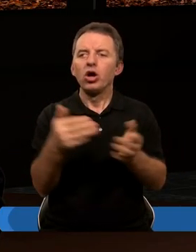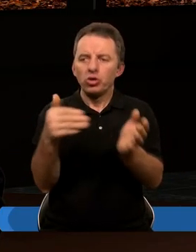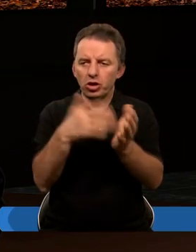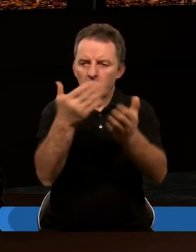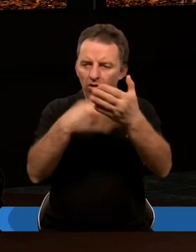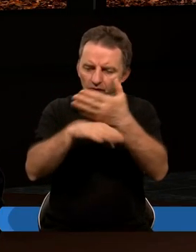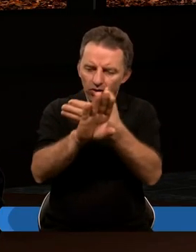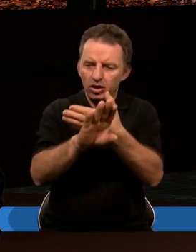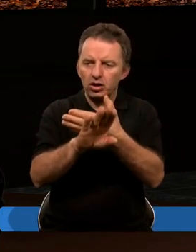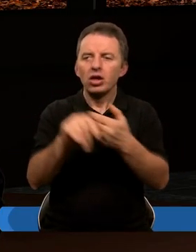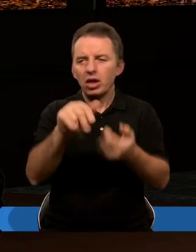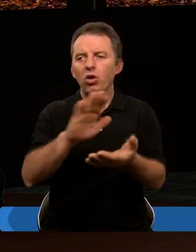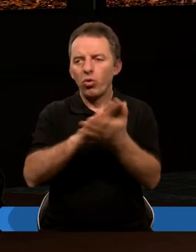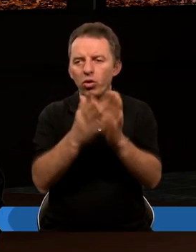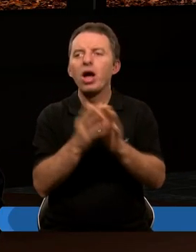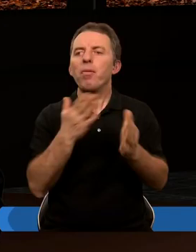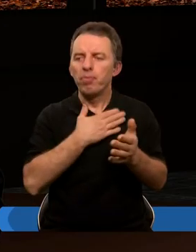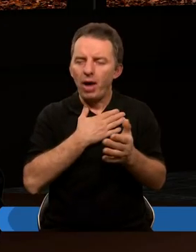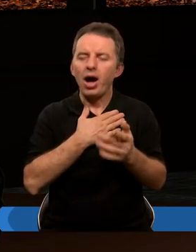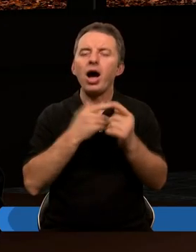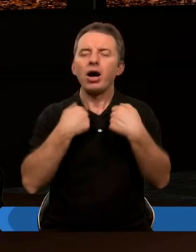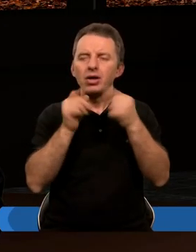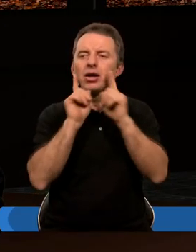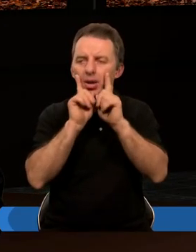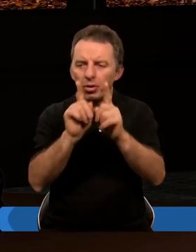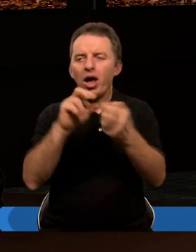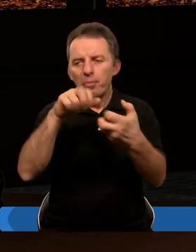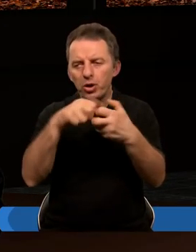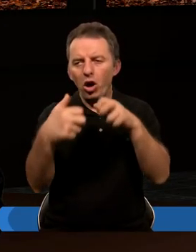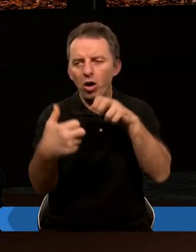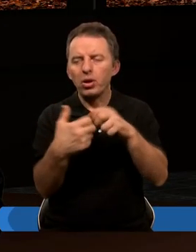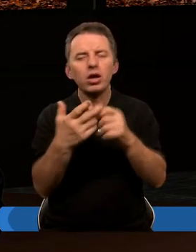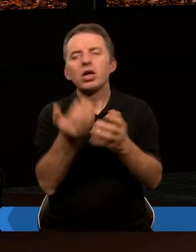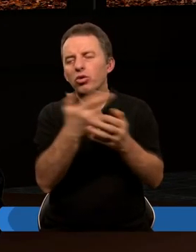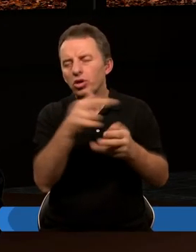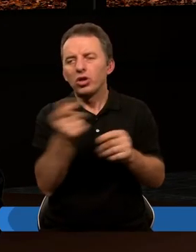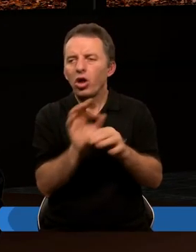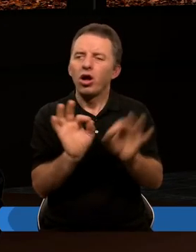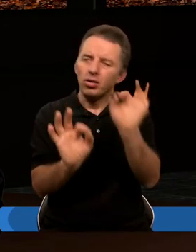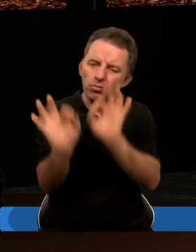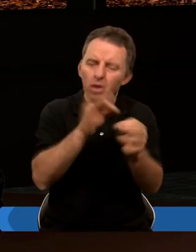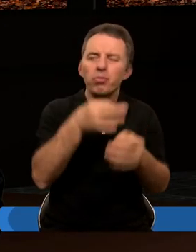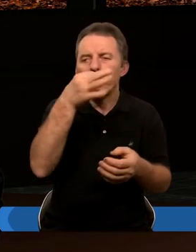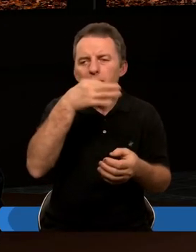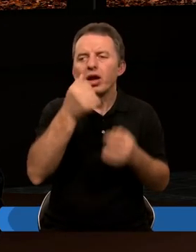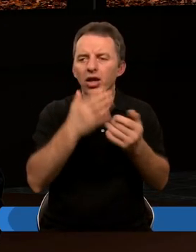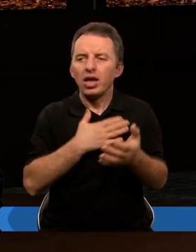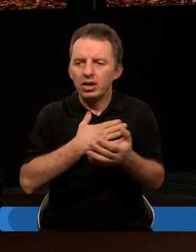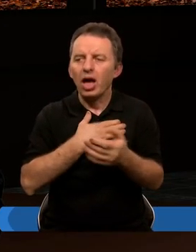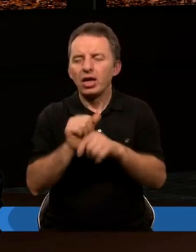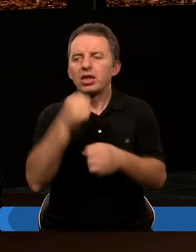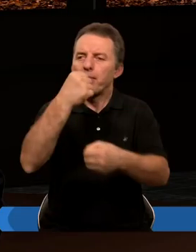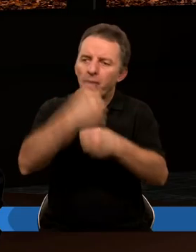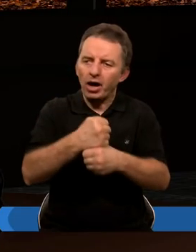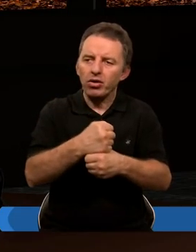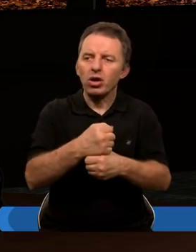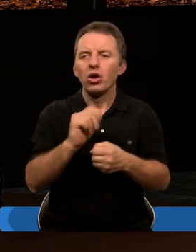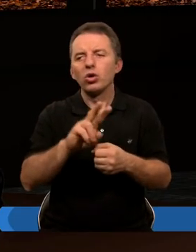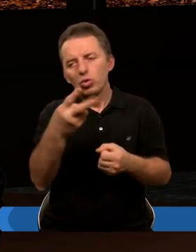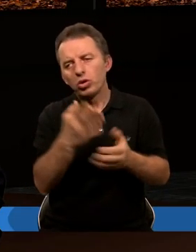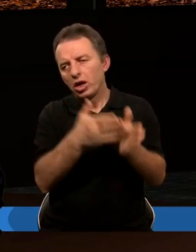trzeba wyjść z takiego założenia, ja naprawdę mam problem. Ja nie mam, wiecie, kilku rzeczy do poprawy, do korekty ze strony Pana Boga. Ja jestem martwy.